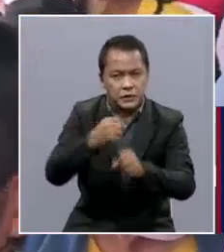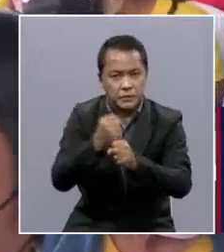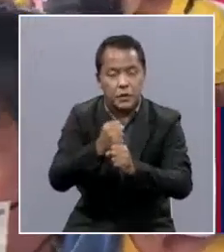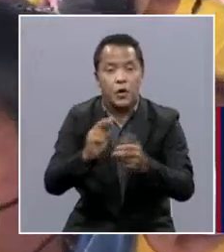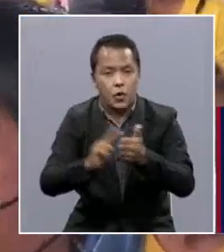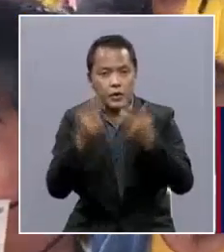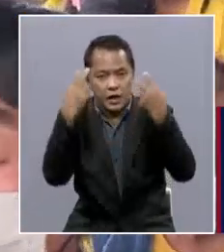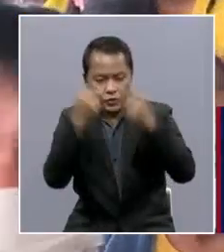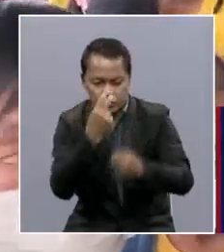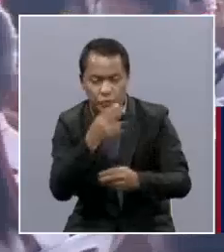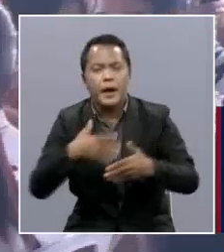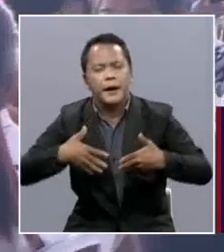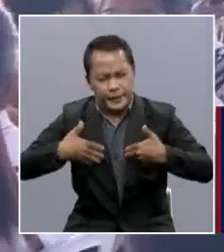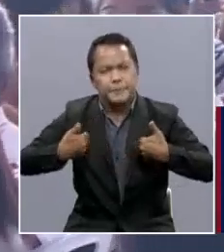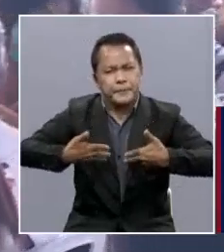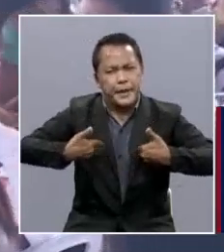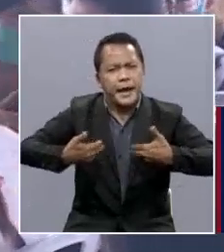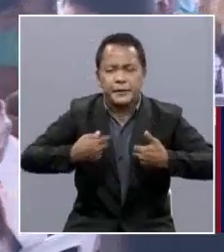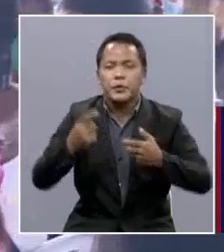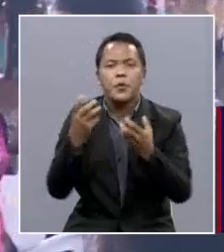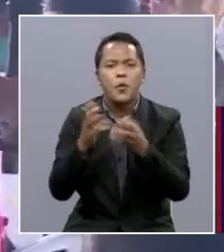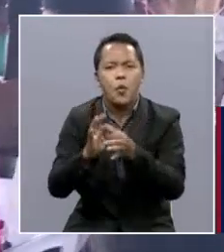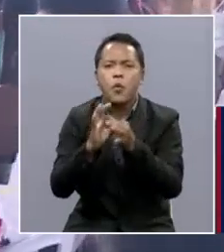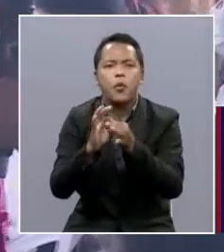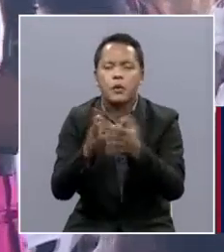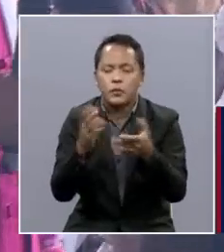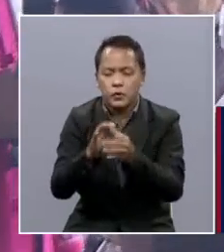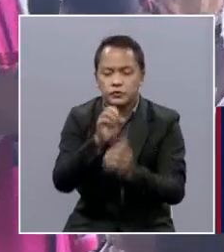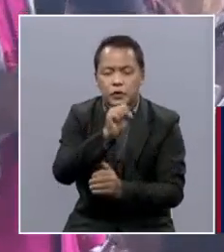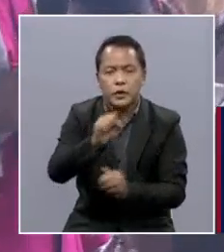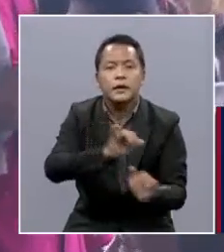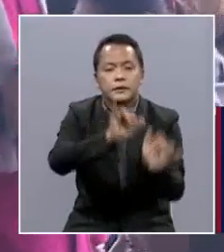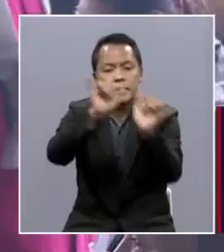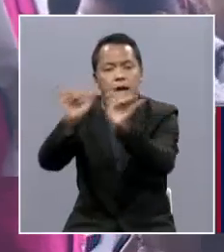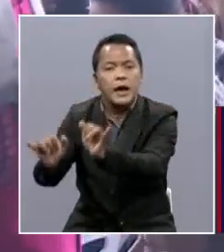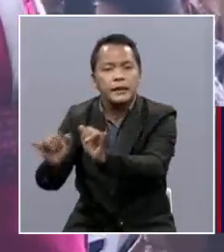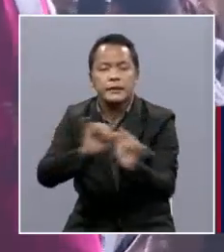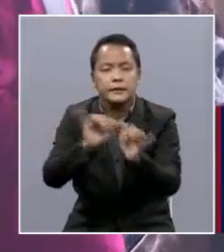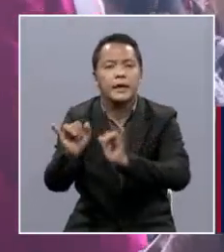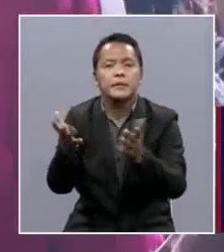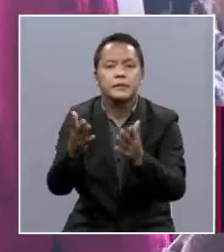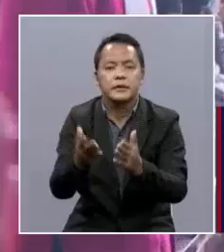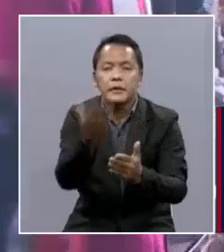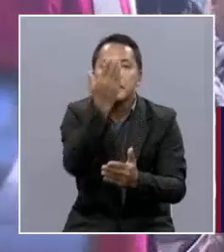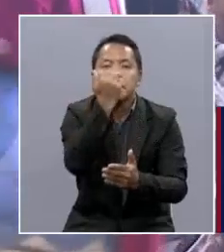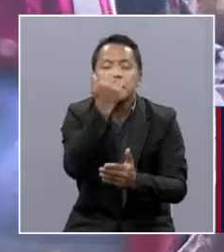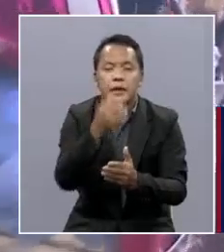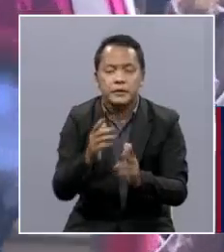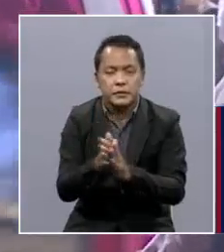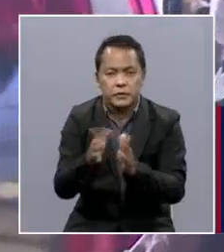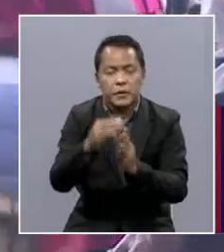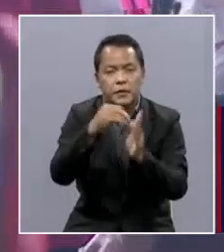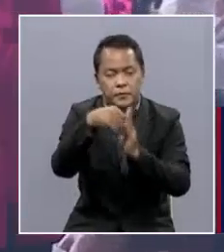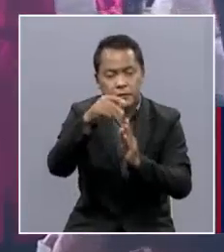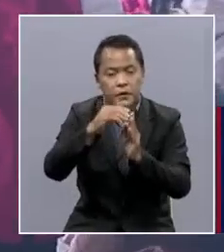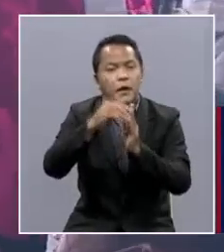พลเอกประวิตรมองกันว่าสบายใจขึ้นนะครับไม่ได้กังวลประเด็นที่ส.สจะย้ายออกไปอยู่กับพรรคอื่นเพราะผู้กองเมืองพะเยา